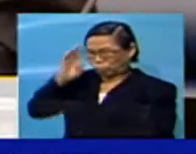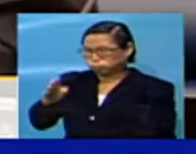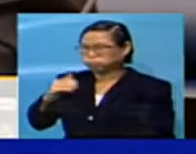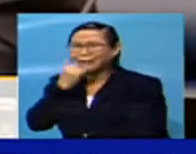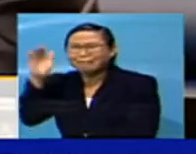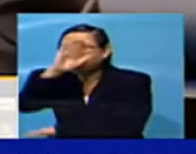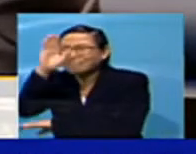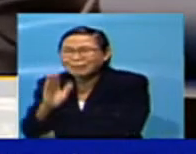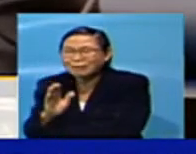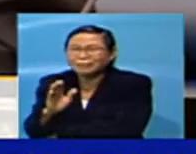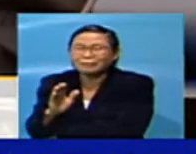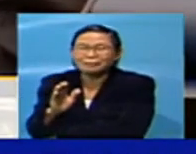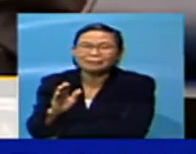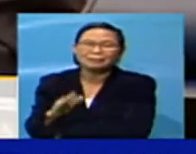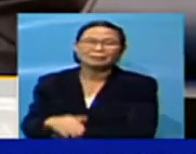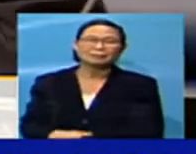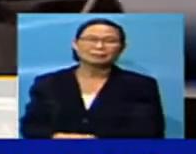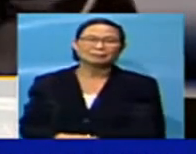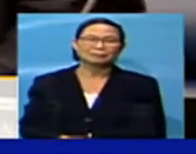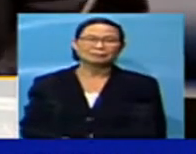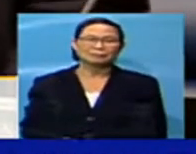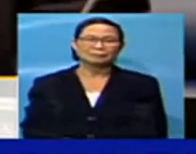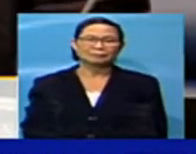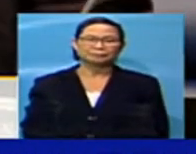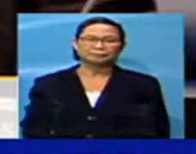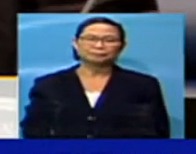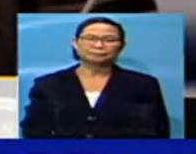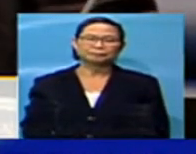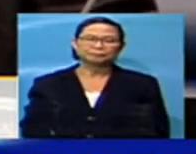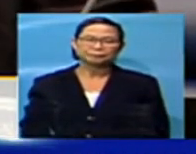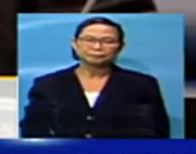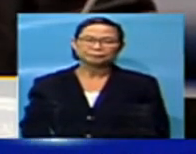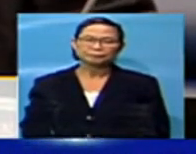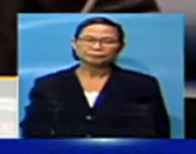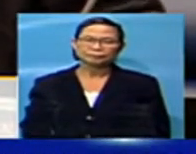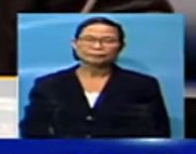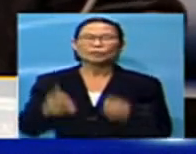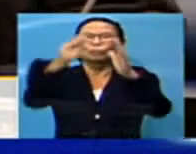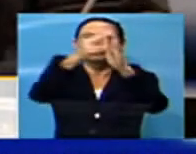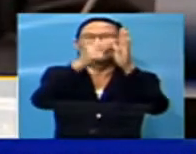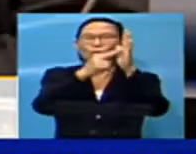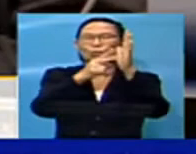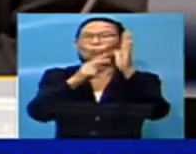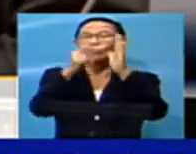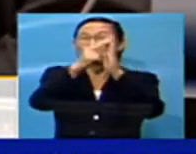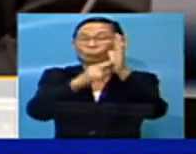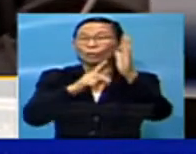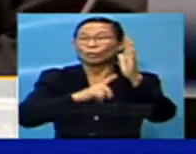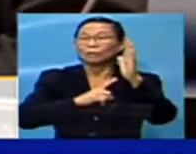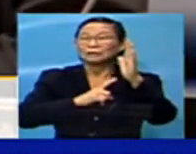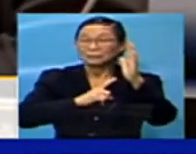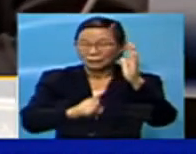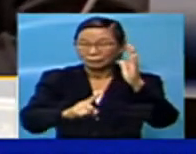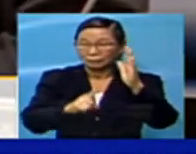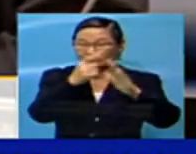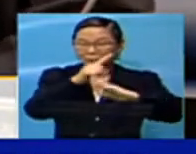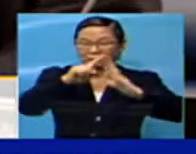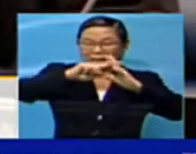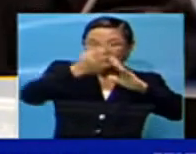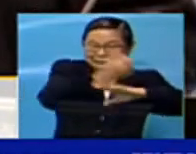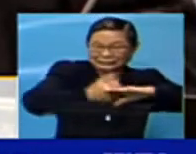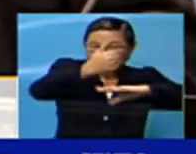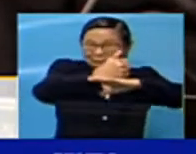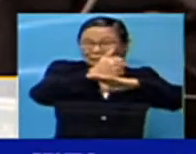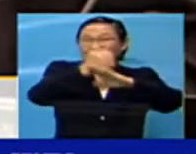kesalahannya di bawah mana-mana mahkamah syariat negeri. Undang-undang jenayah syariat negeri yang diwujudkan daripada